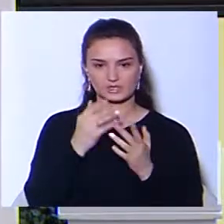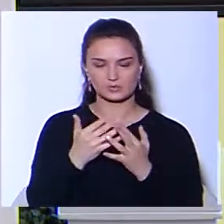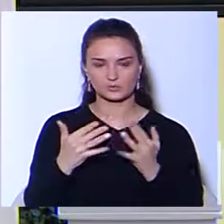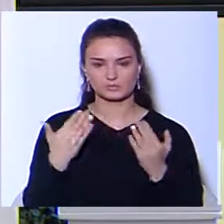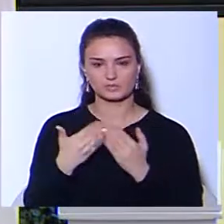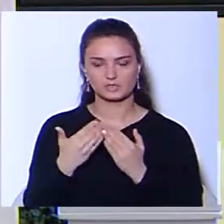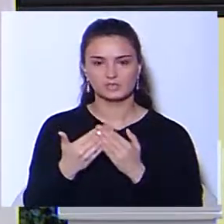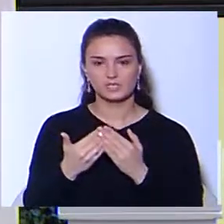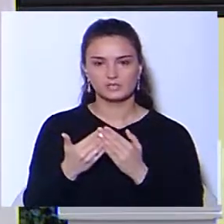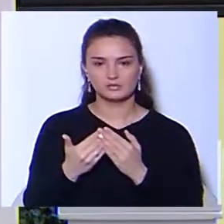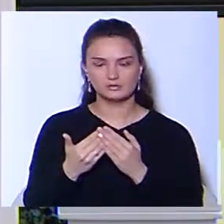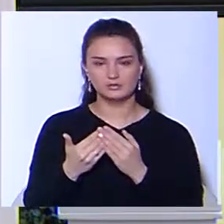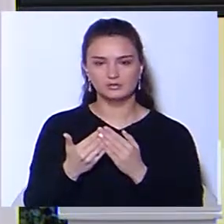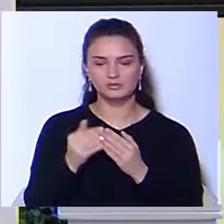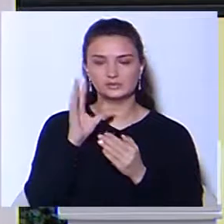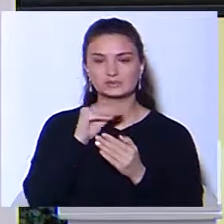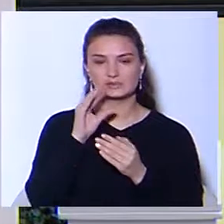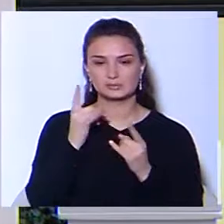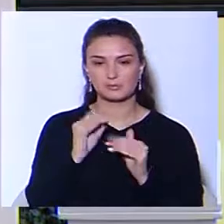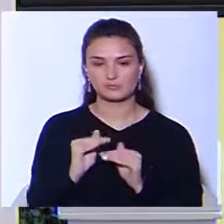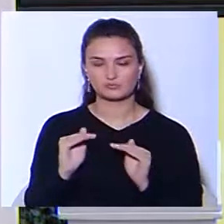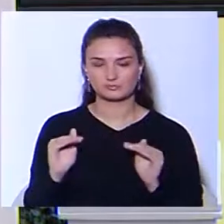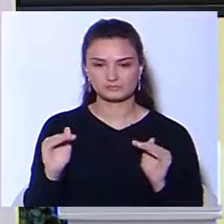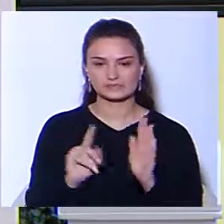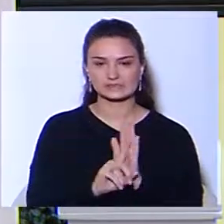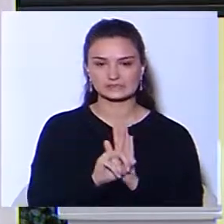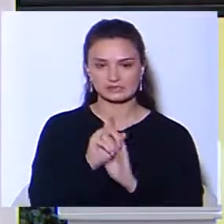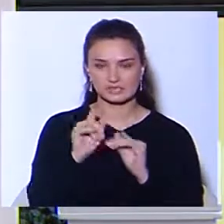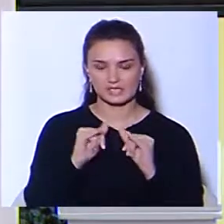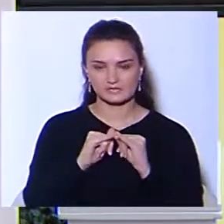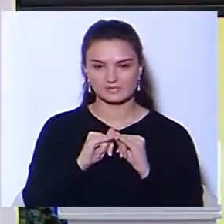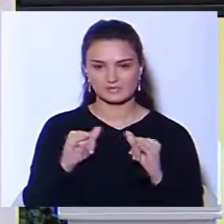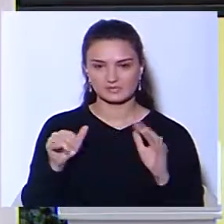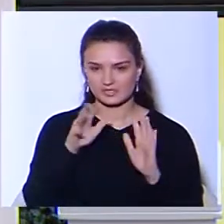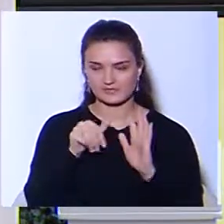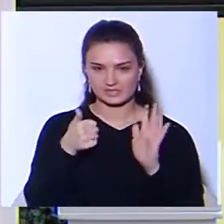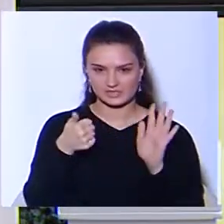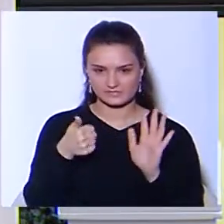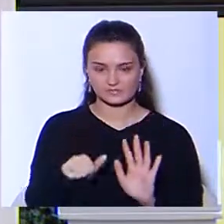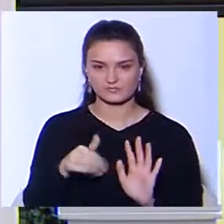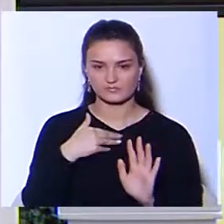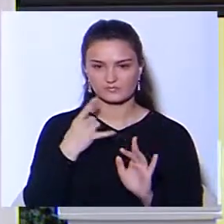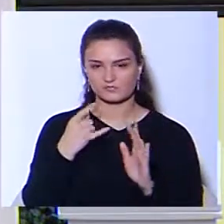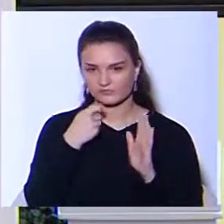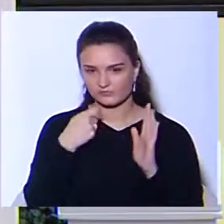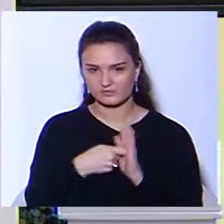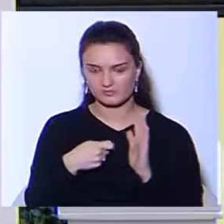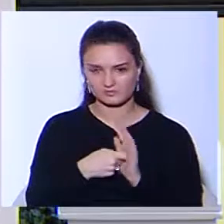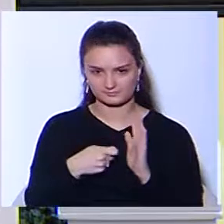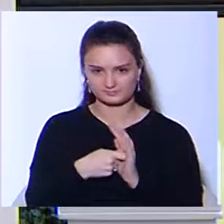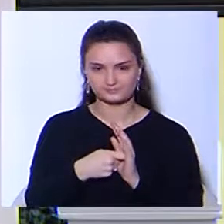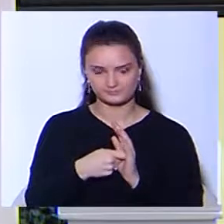ტკბილეულში. Realurat, როდესაც ბავშვები იწყებენ განვითარებას 6 თვიდან ჩვენ ბავშვის კვებას